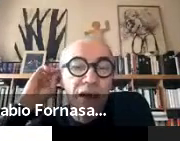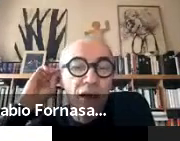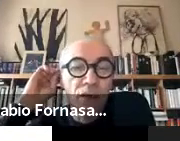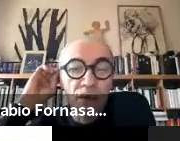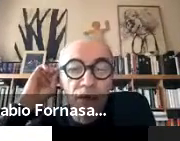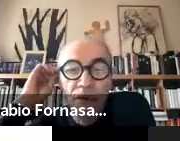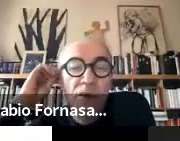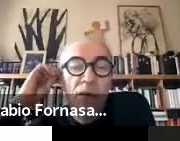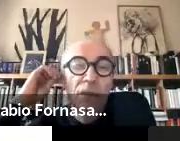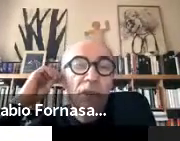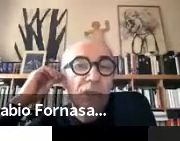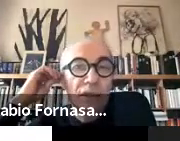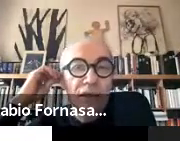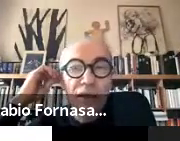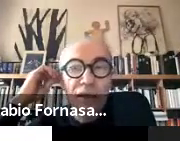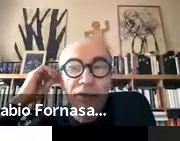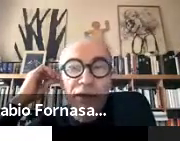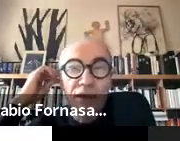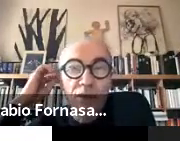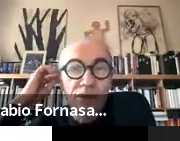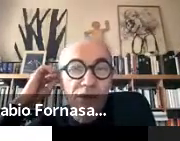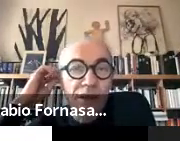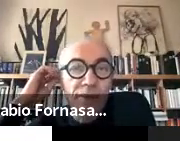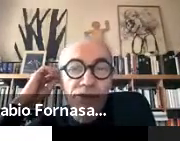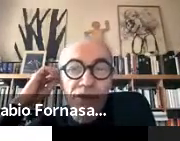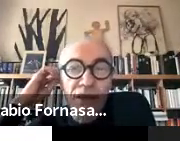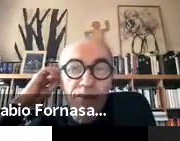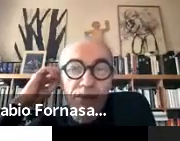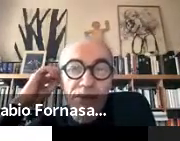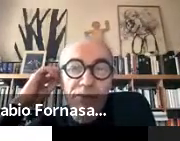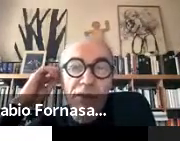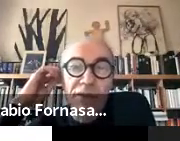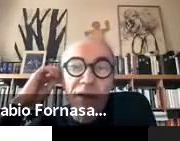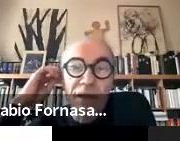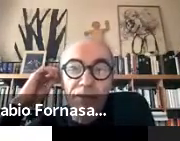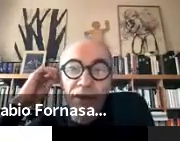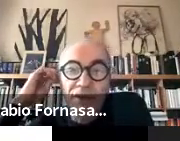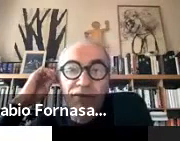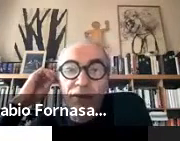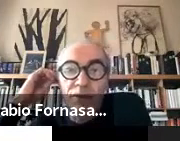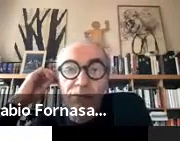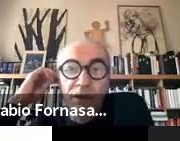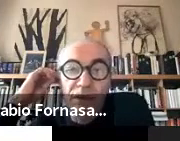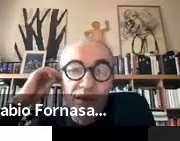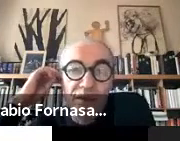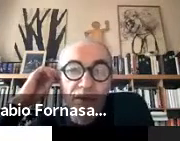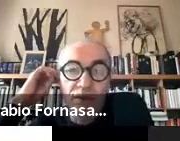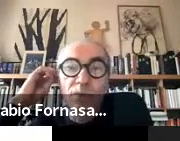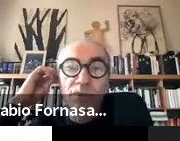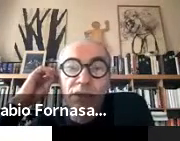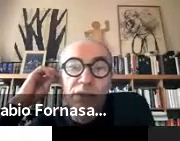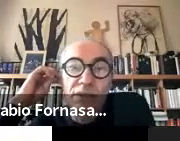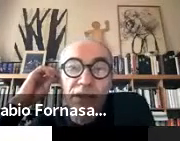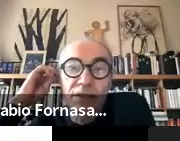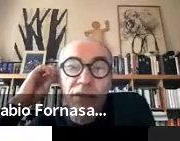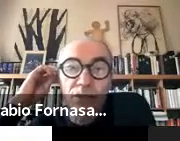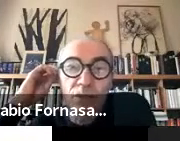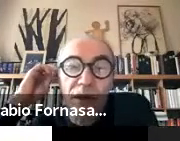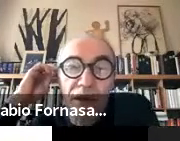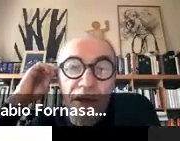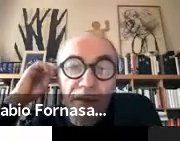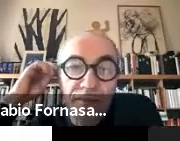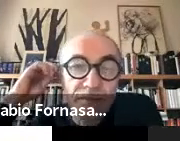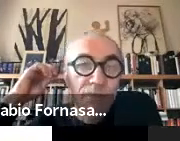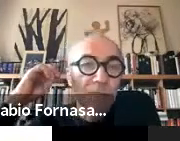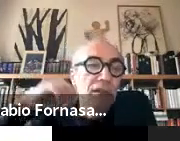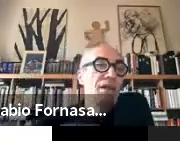confini del dialogo e avere questa capacità e possibilità per avere un'esperienza all'interno del museo che sia di